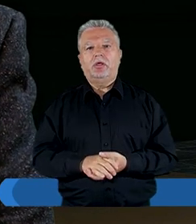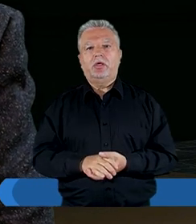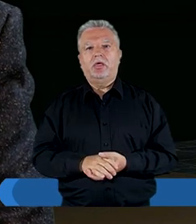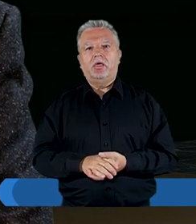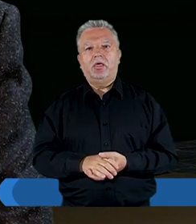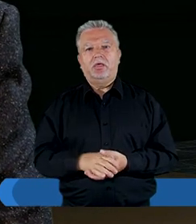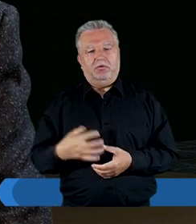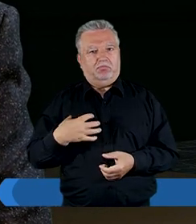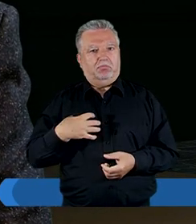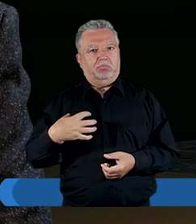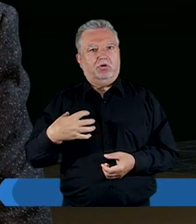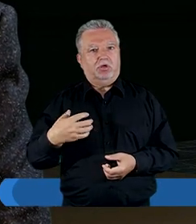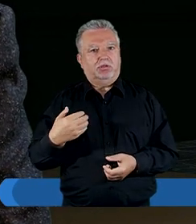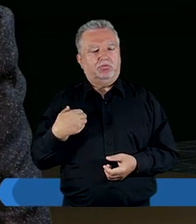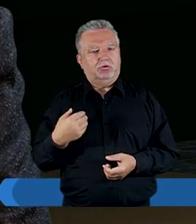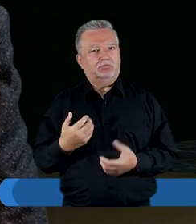majątek